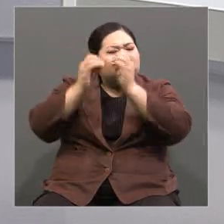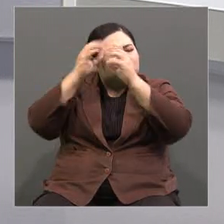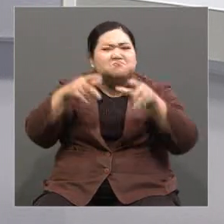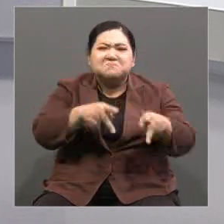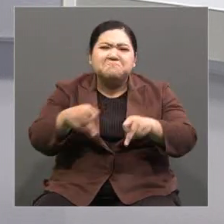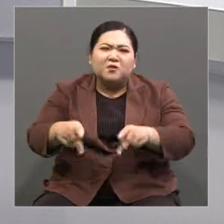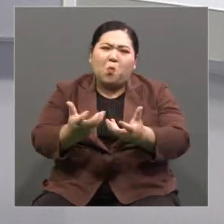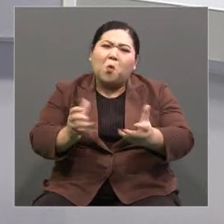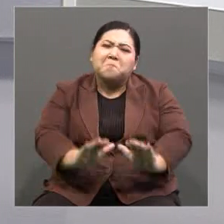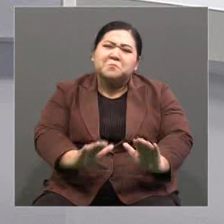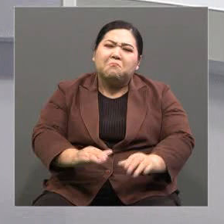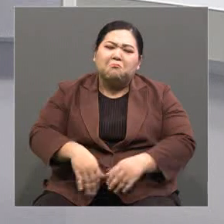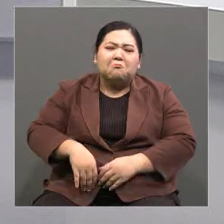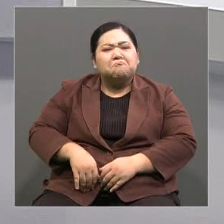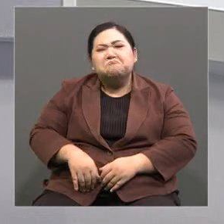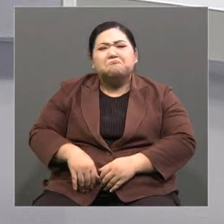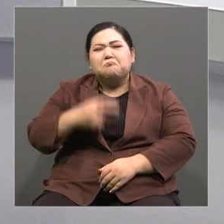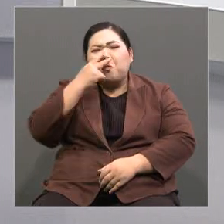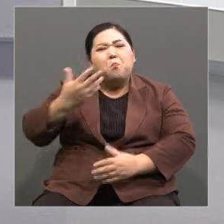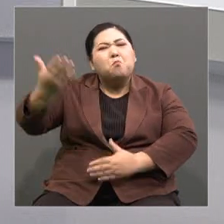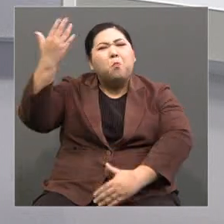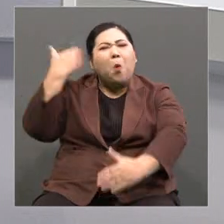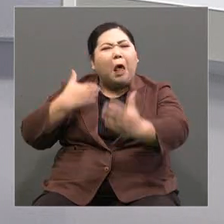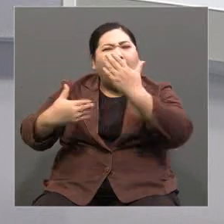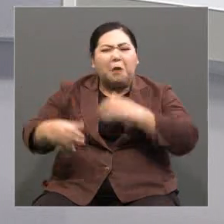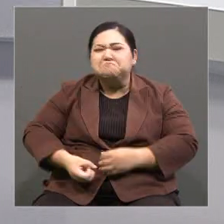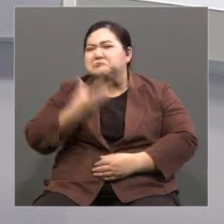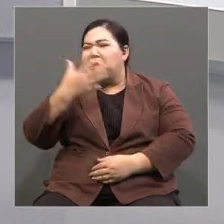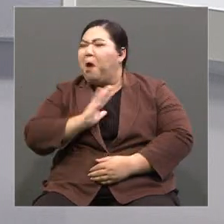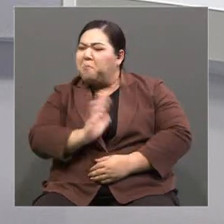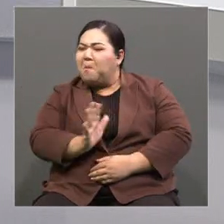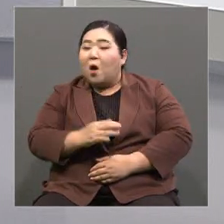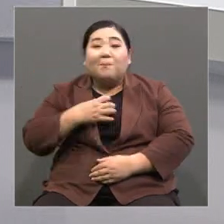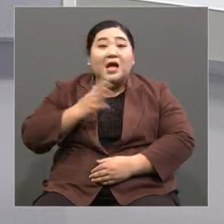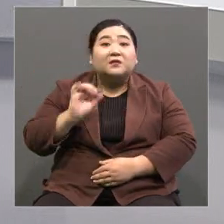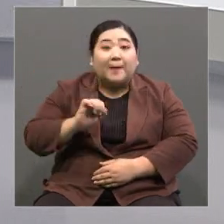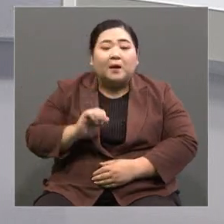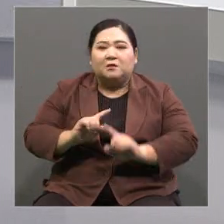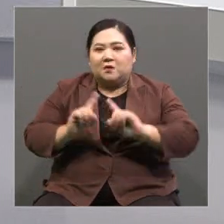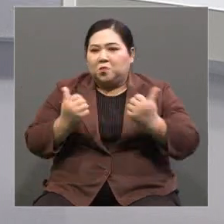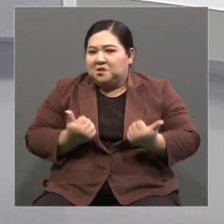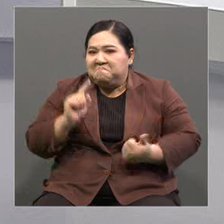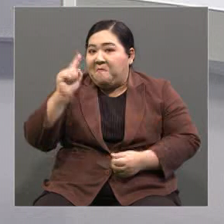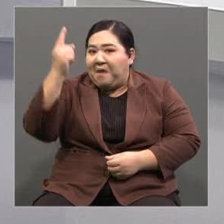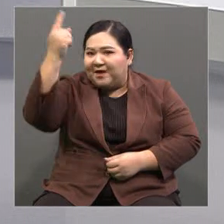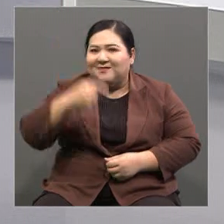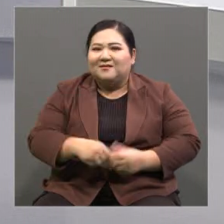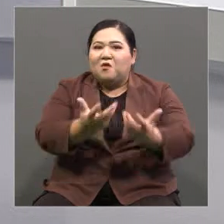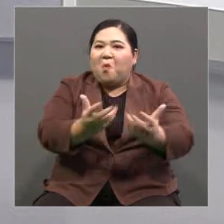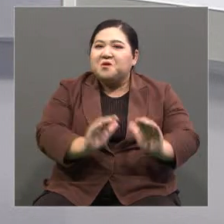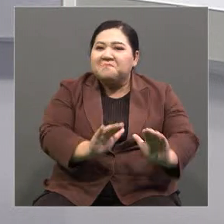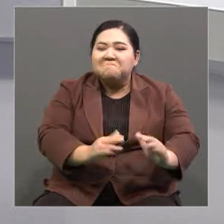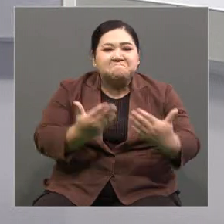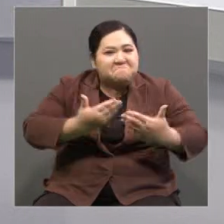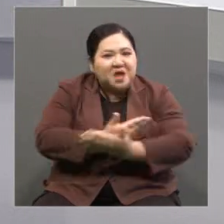อ่ะมันน่าเบื่อจังเลยมันดูโบร่ำโบราณแต่เดี๋ยวนี้คุณผู้ชมต้องไปดูใหม่นะพิพิธภัณฑ์หลายสถานที่แล้วเมีการปรับ